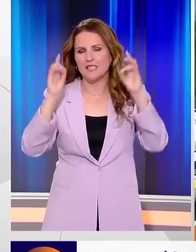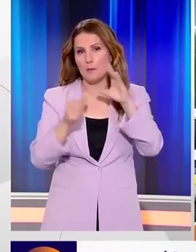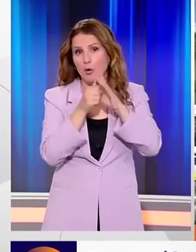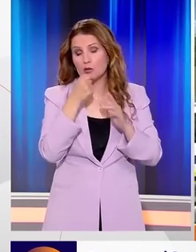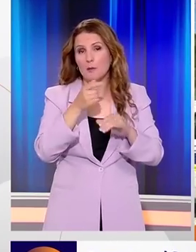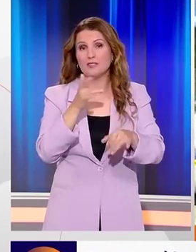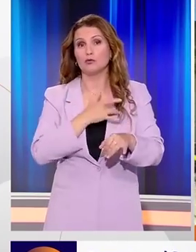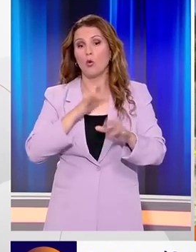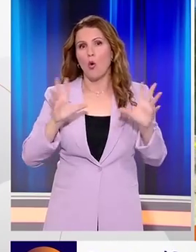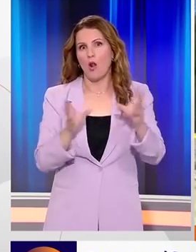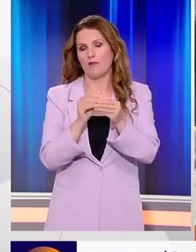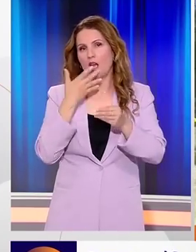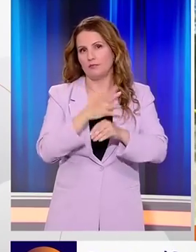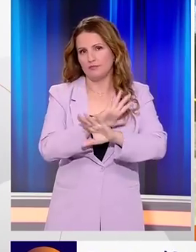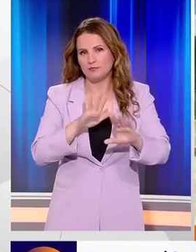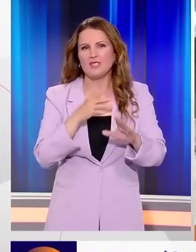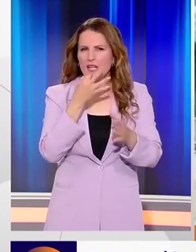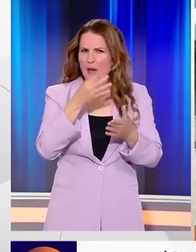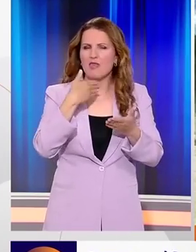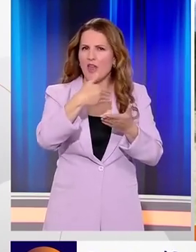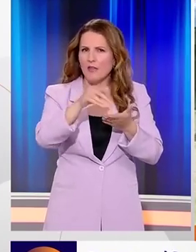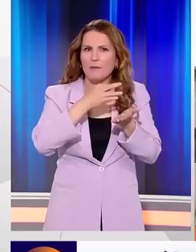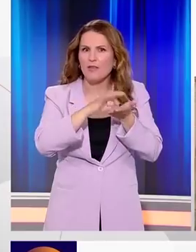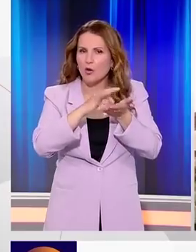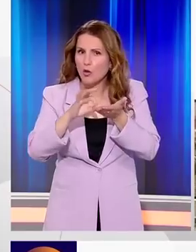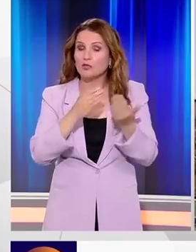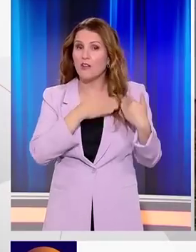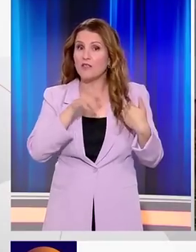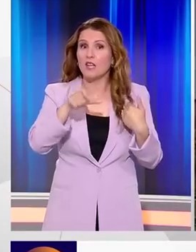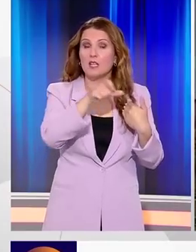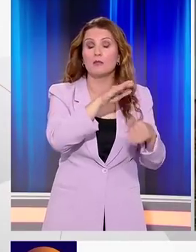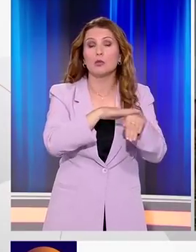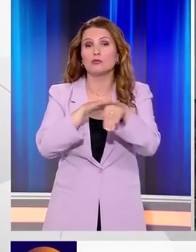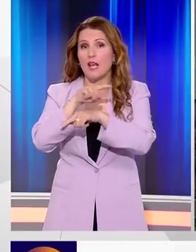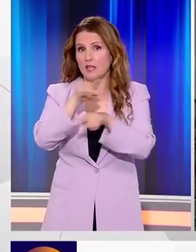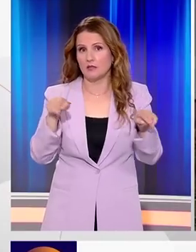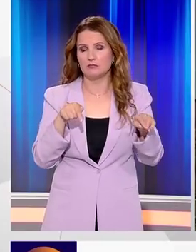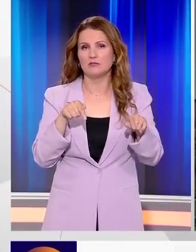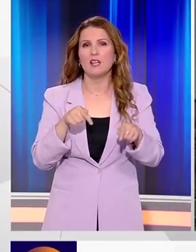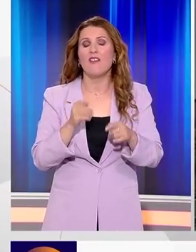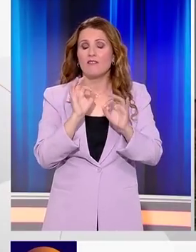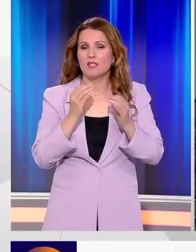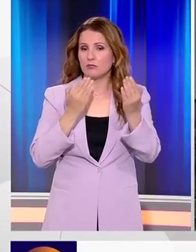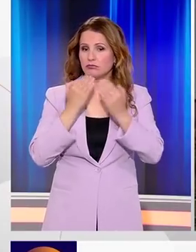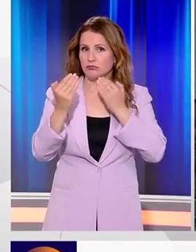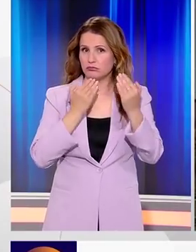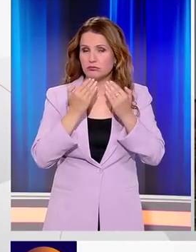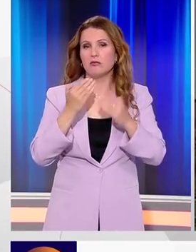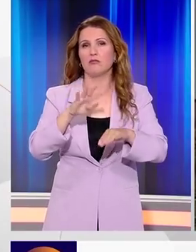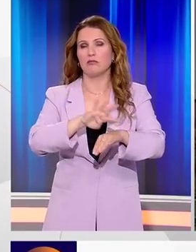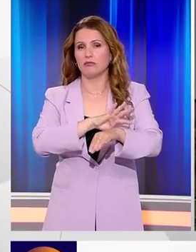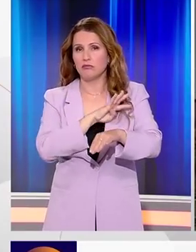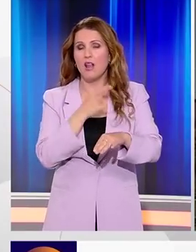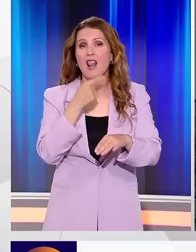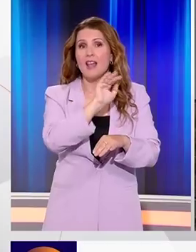δήλωσε συγκλονισμένος και προανήγγειλε διορθώσεις και απόδοση τυχόν ευθυνών. Με πλήρη κατανόηση για τη συναισθηματική φόρτιση, ο Πρόεδρος της Δημοκρατίας